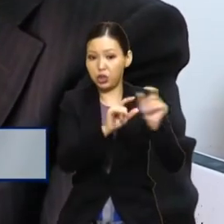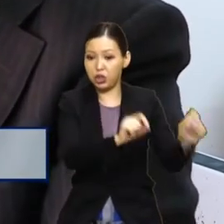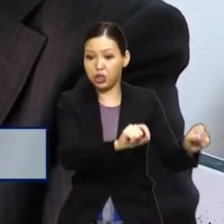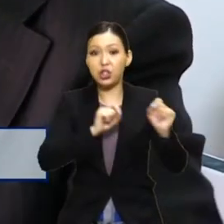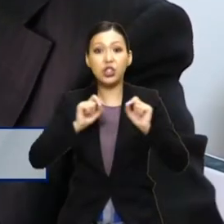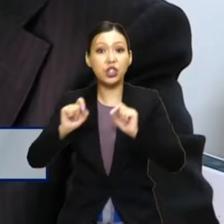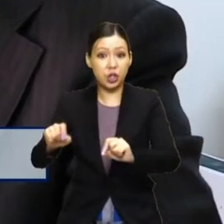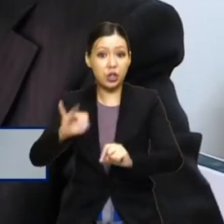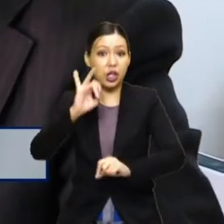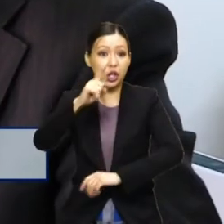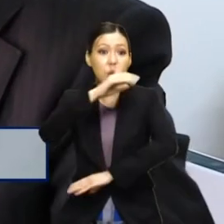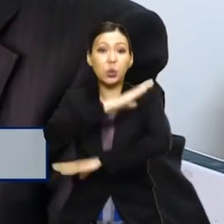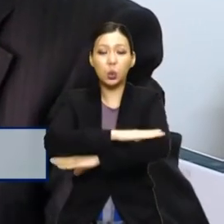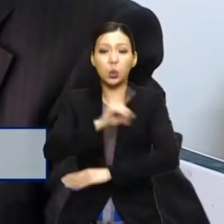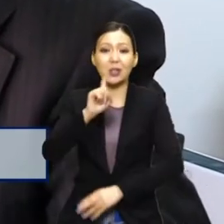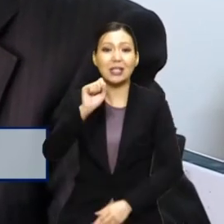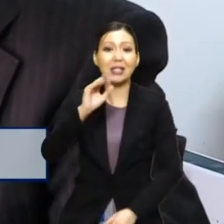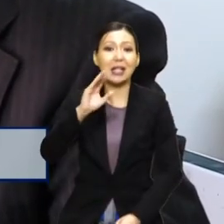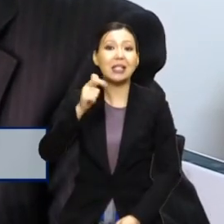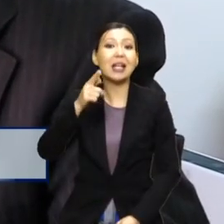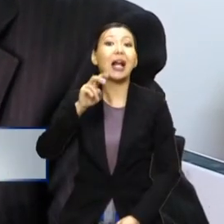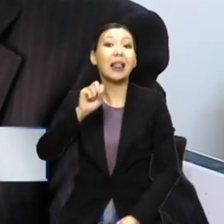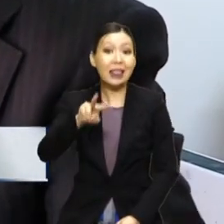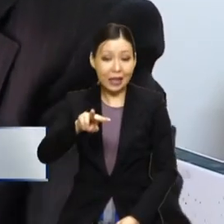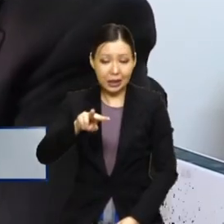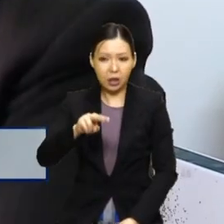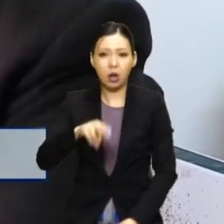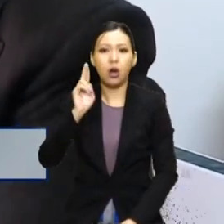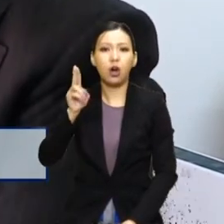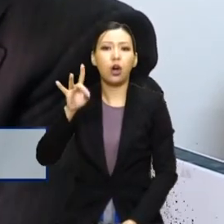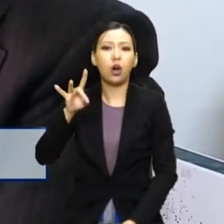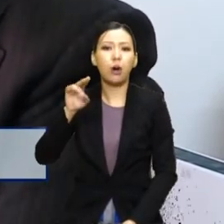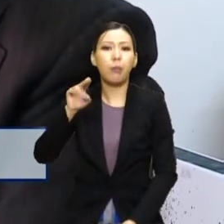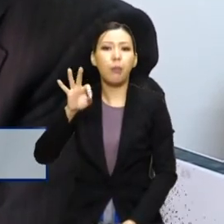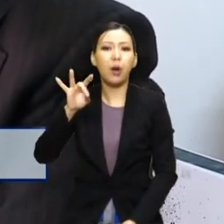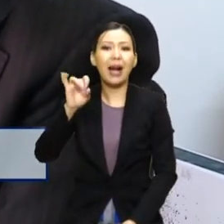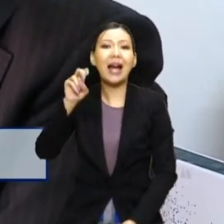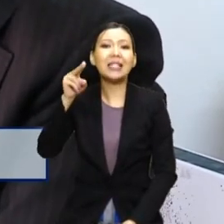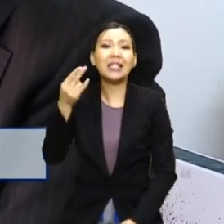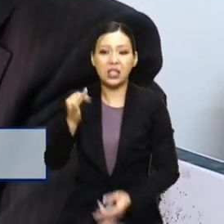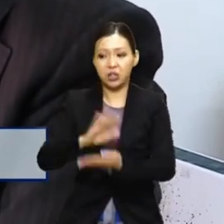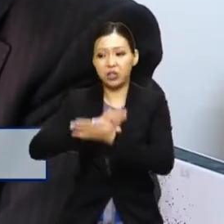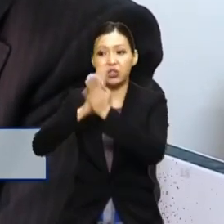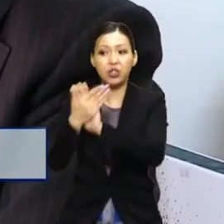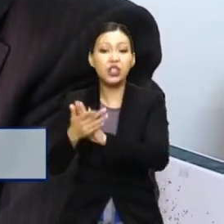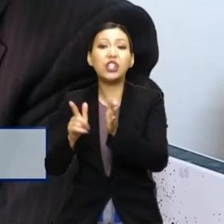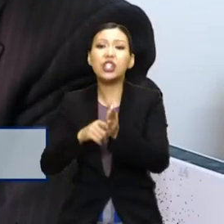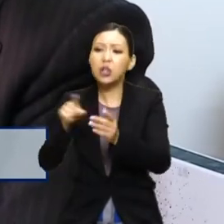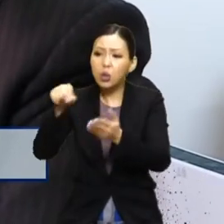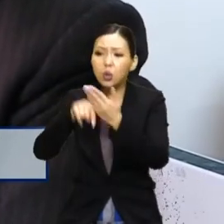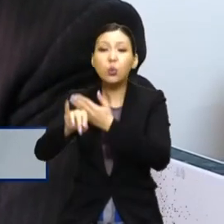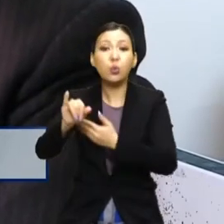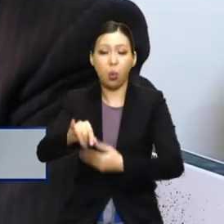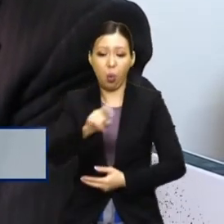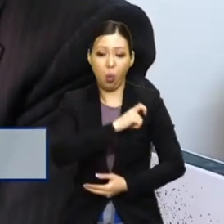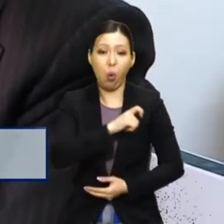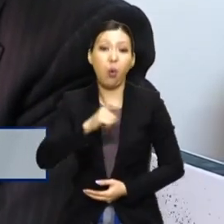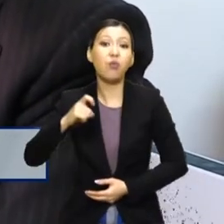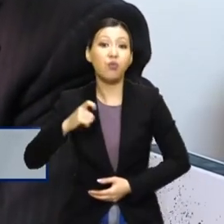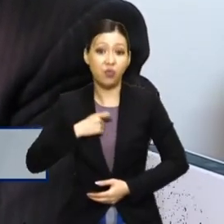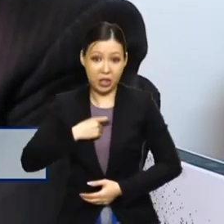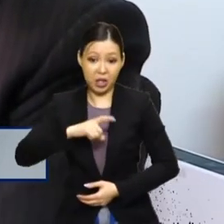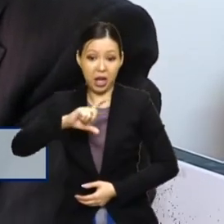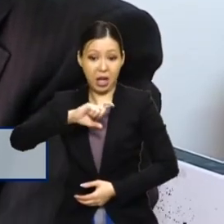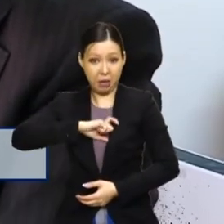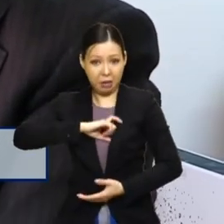их сургуулийн засаглал менежментийг корпорацийн зарчим руу шилжүүлэх корпоратын корпорацийн зарчим руу шилжүүлнэ гэхээр хувийн одоо